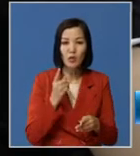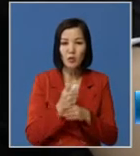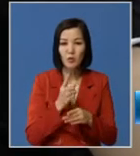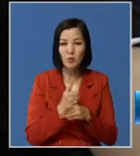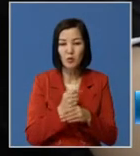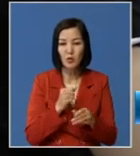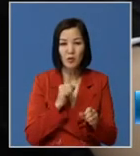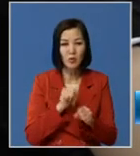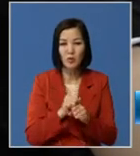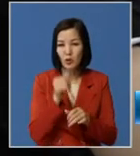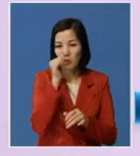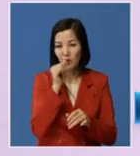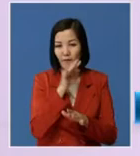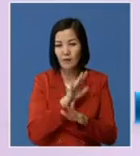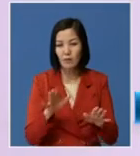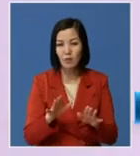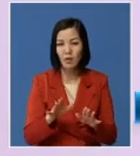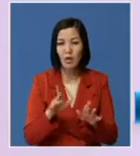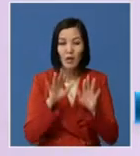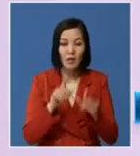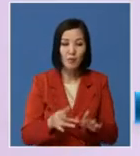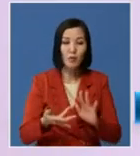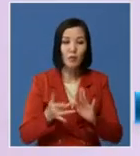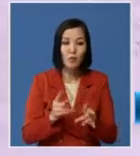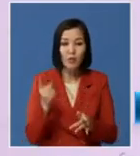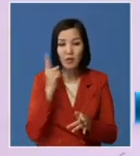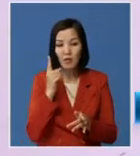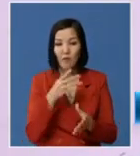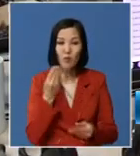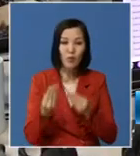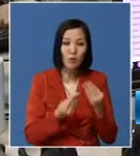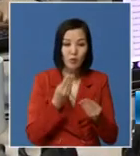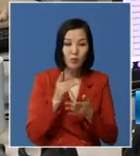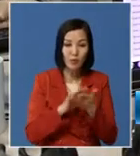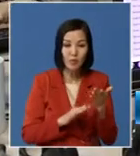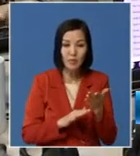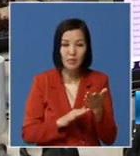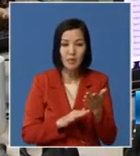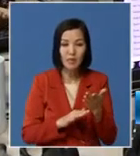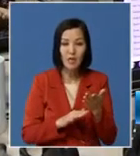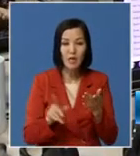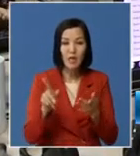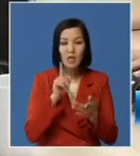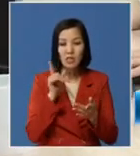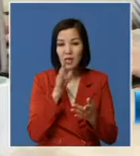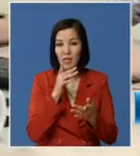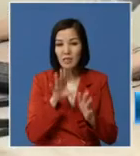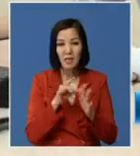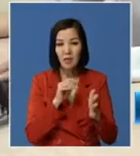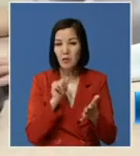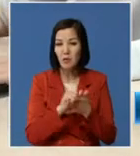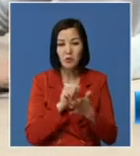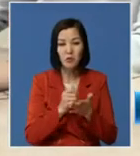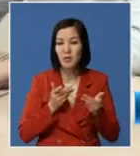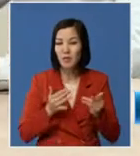болмайдыр. Компьютер мен ұялы телефон арқылы онлайн бәстігіп сағатта бойне беруге болады. Құрылғы жасталғамайды, құжат сұрамайды. Ал заңға